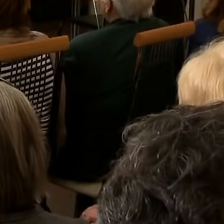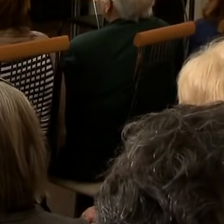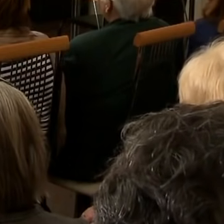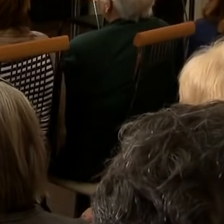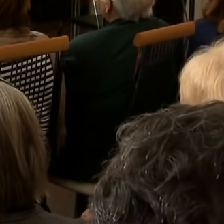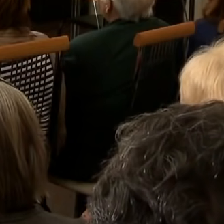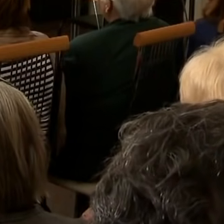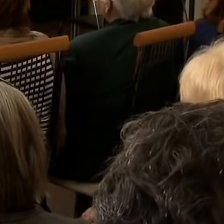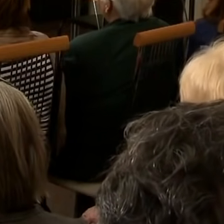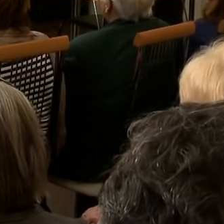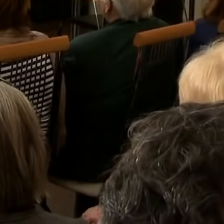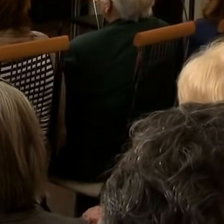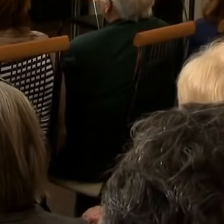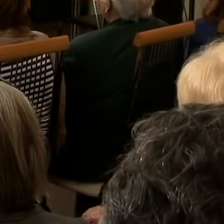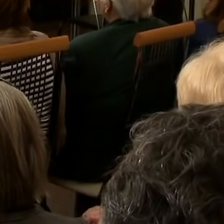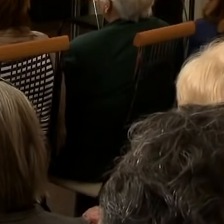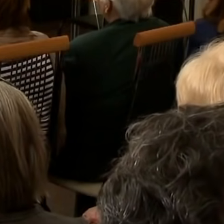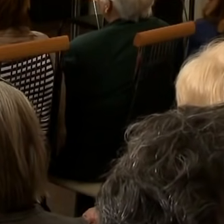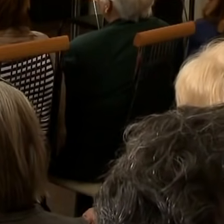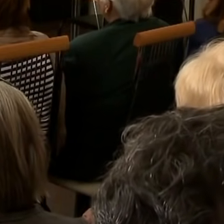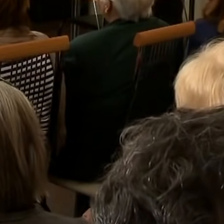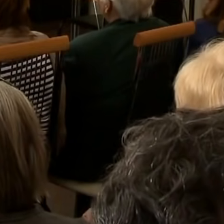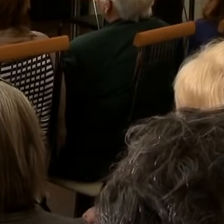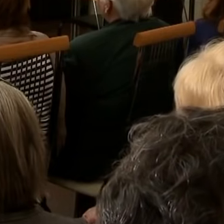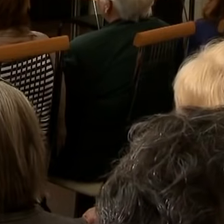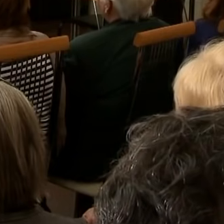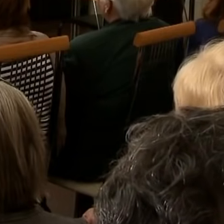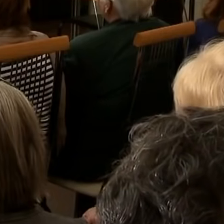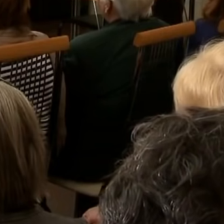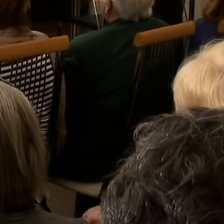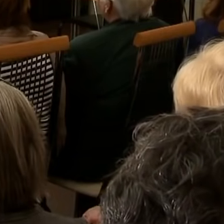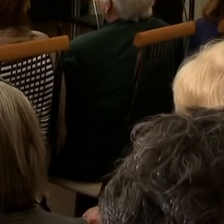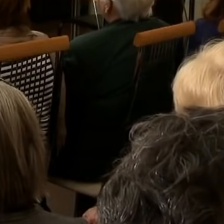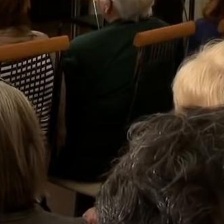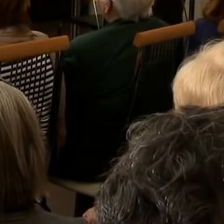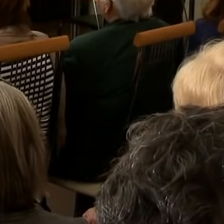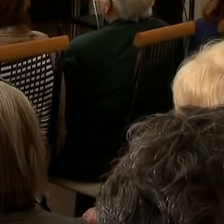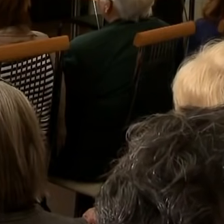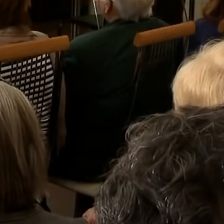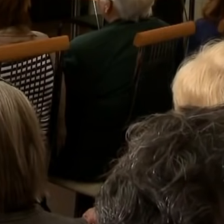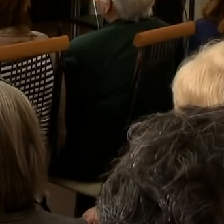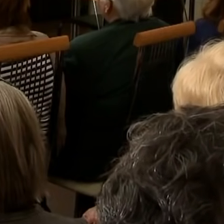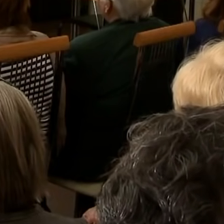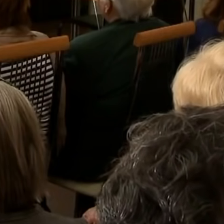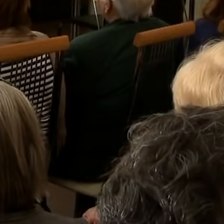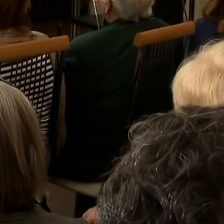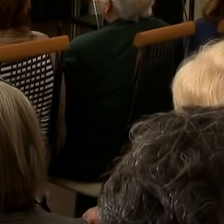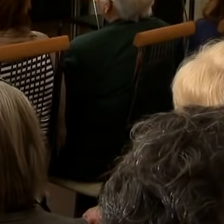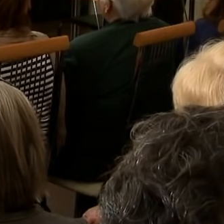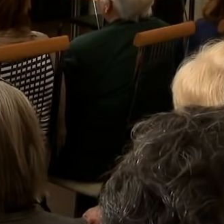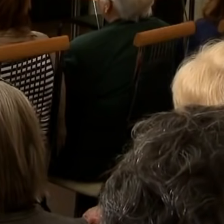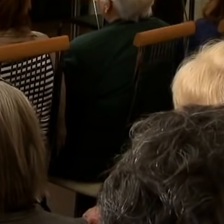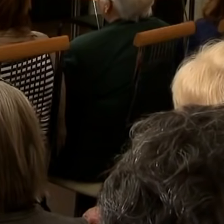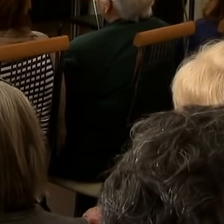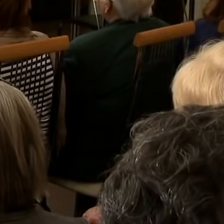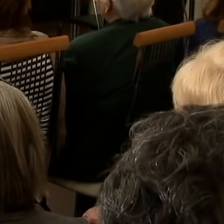любовь. Кто бы не захотел увидеть это? Когда мы видим какую-то красивую картину, мы все шумим: «Посмотрите,